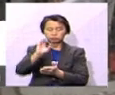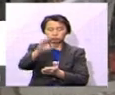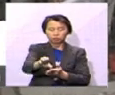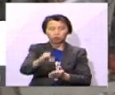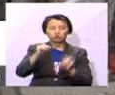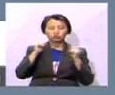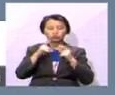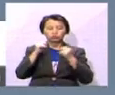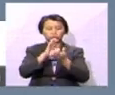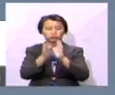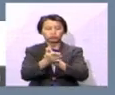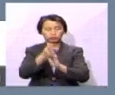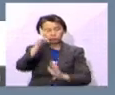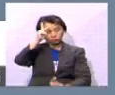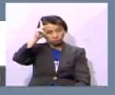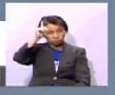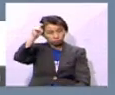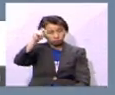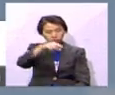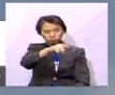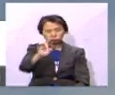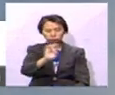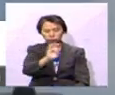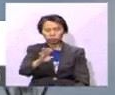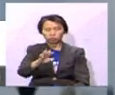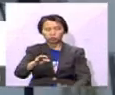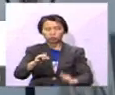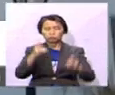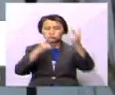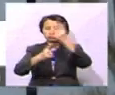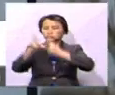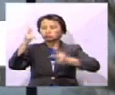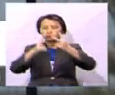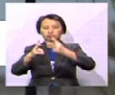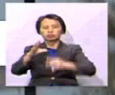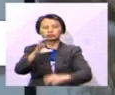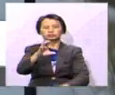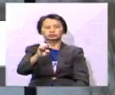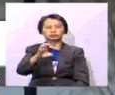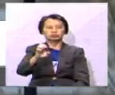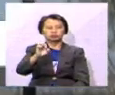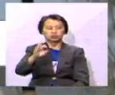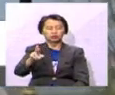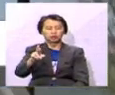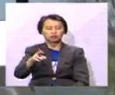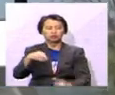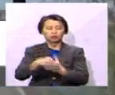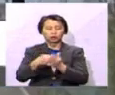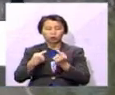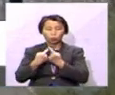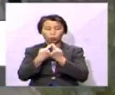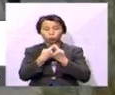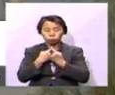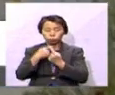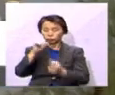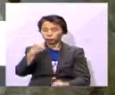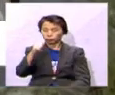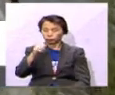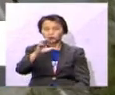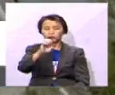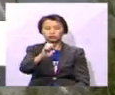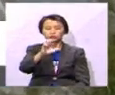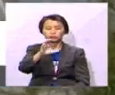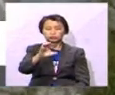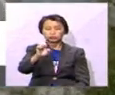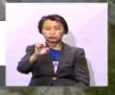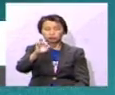yang mampu menjadikan Kuala Terengganu salah satu gerbang pelancongan ECER. Sempena ulang tahun ke-10 ECER tahun